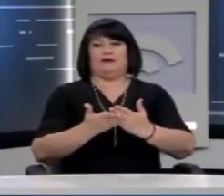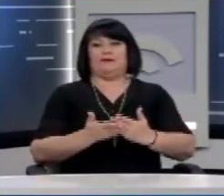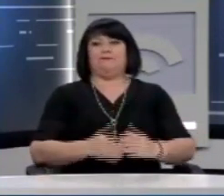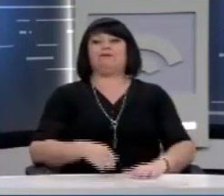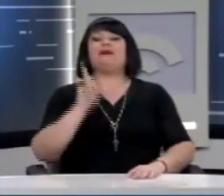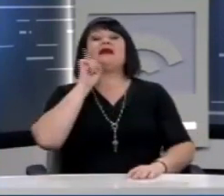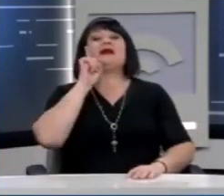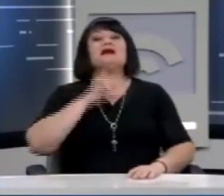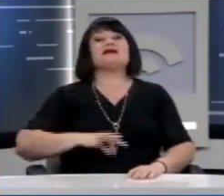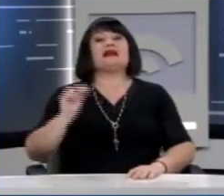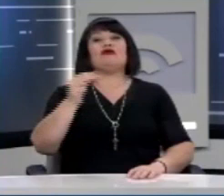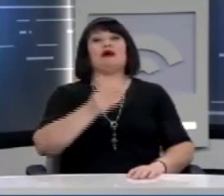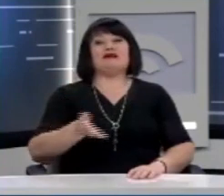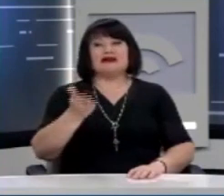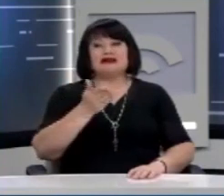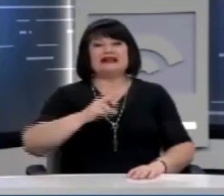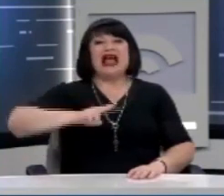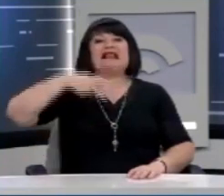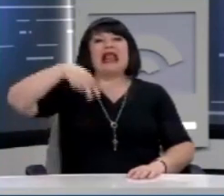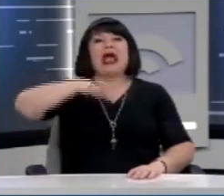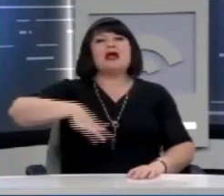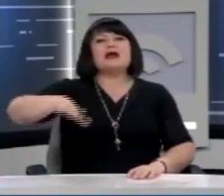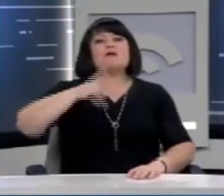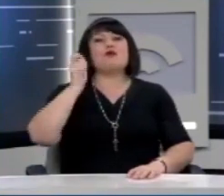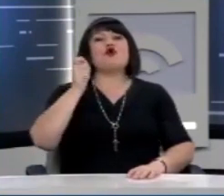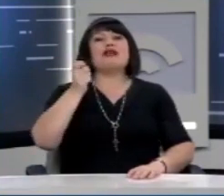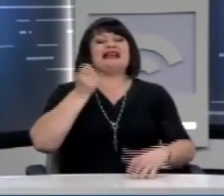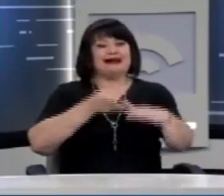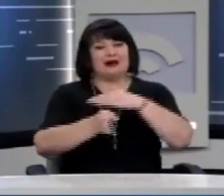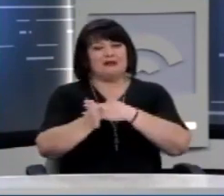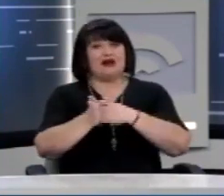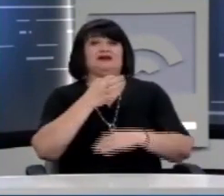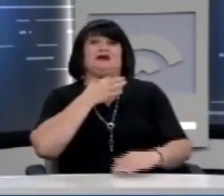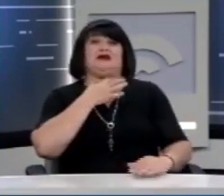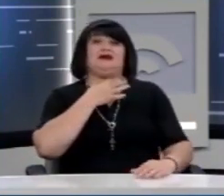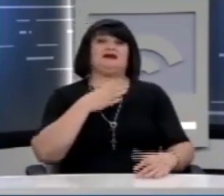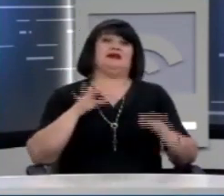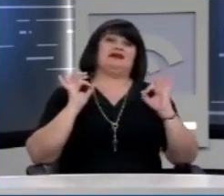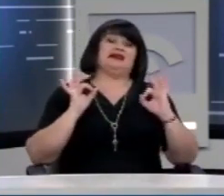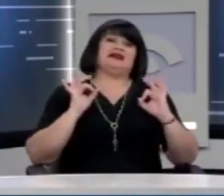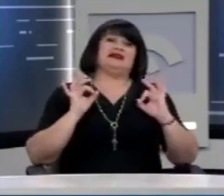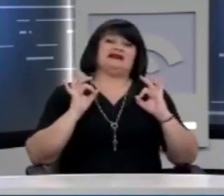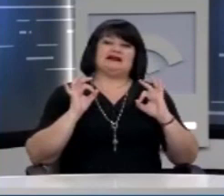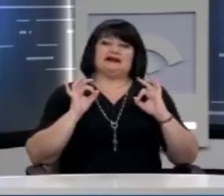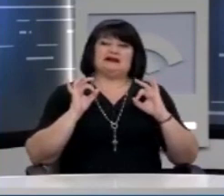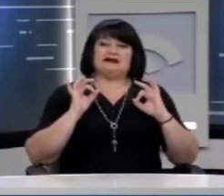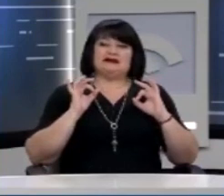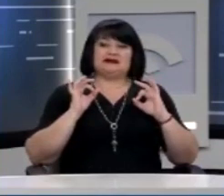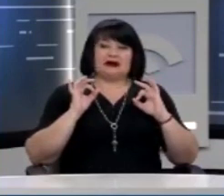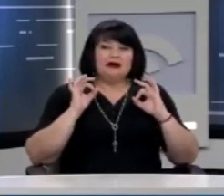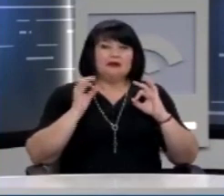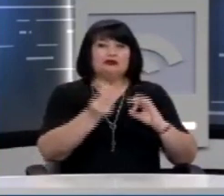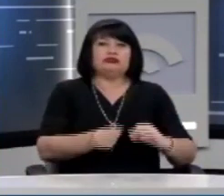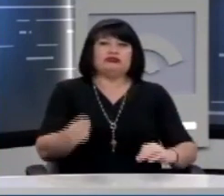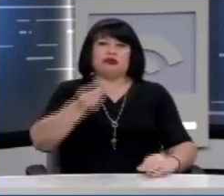κύριοι, για να περάσει αυτή η αντιλαϊκή πολιτική θα χρειαστεί ασφαλώς ένταση της καταστολής.